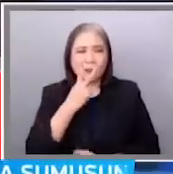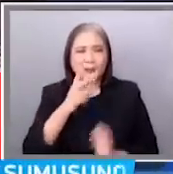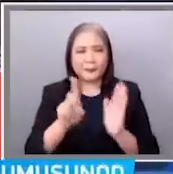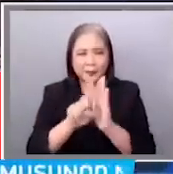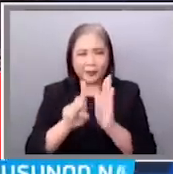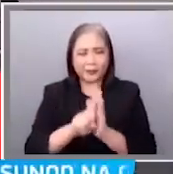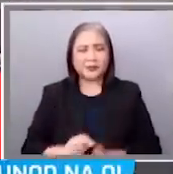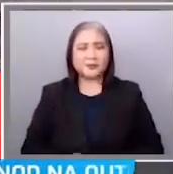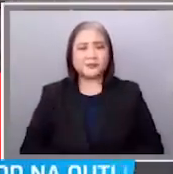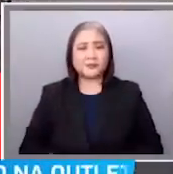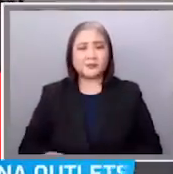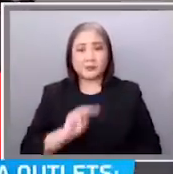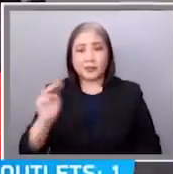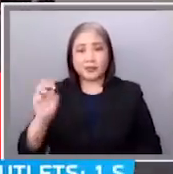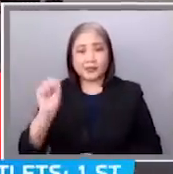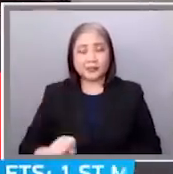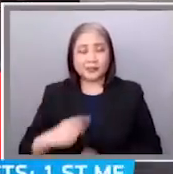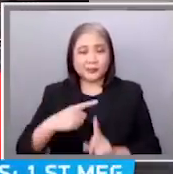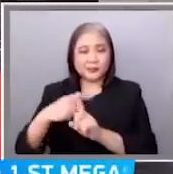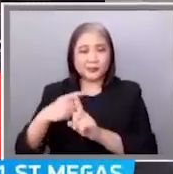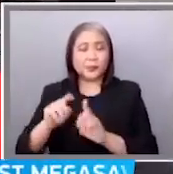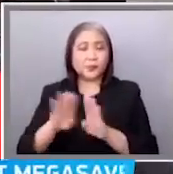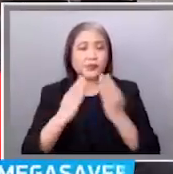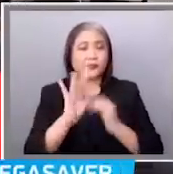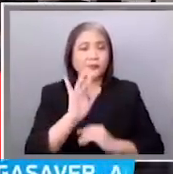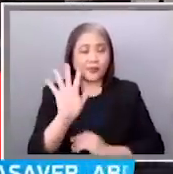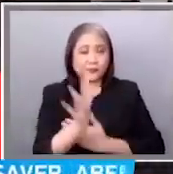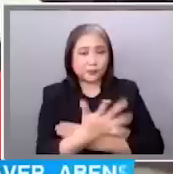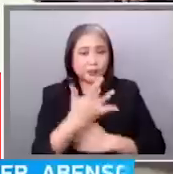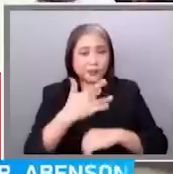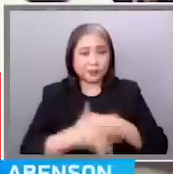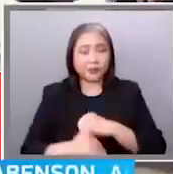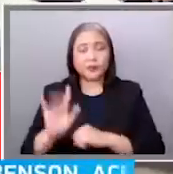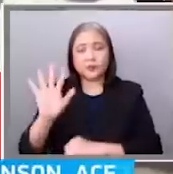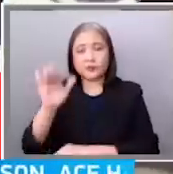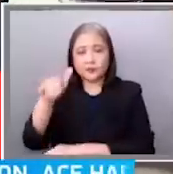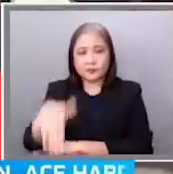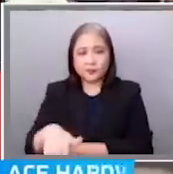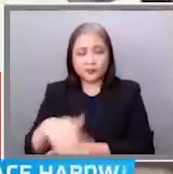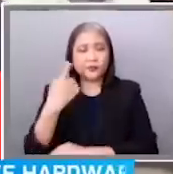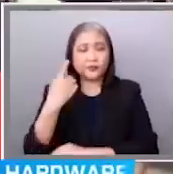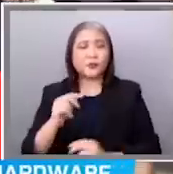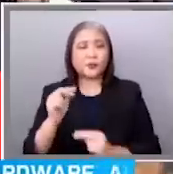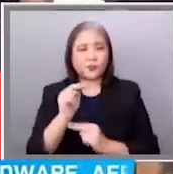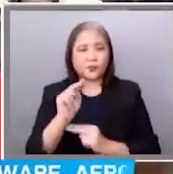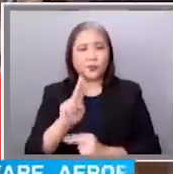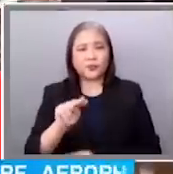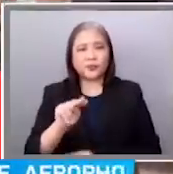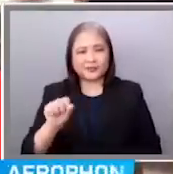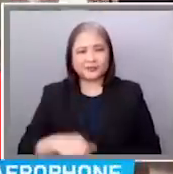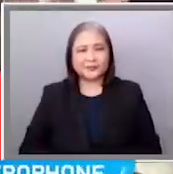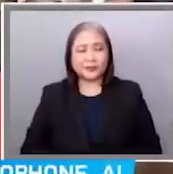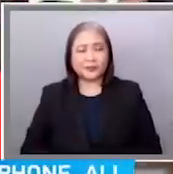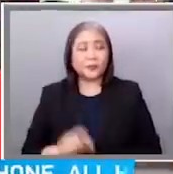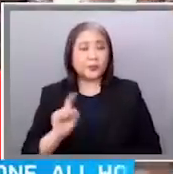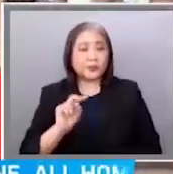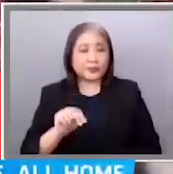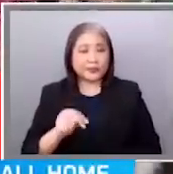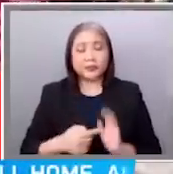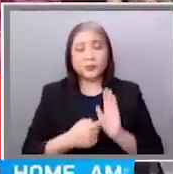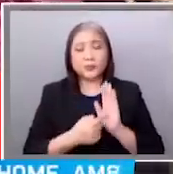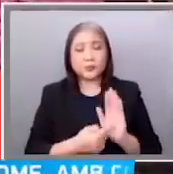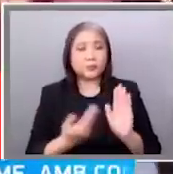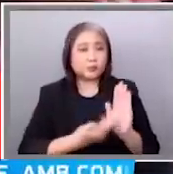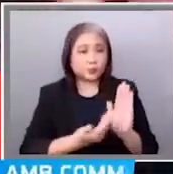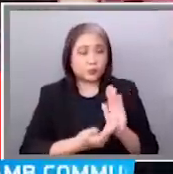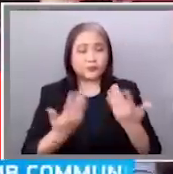na madaling araw hanggang alas 5 ng hapon para sa undas. Ang mga kailangan lang magpakita ng prueba na bakunado na sila